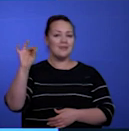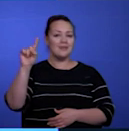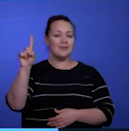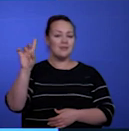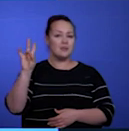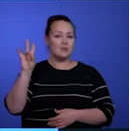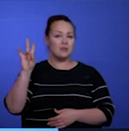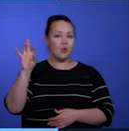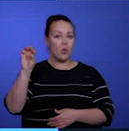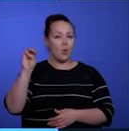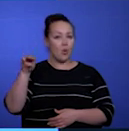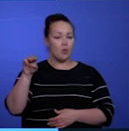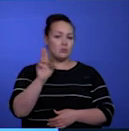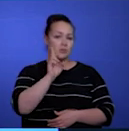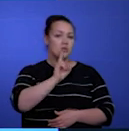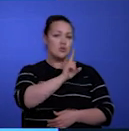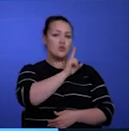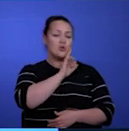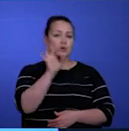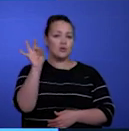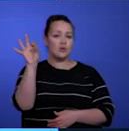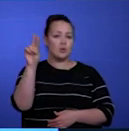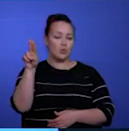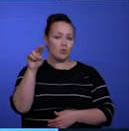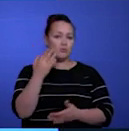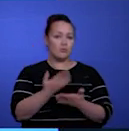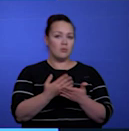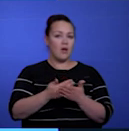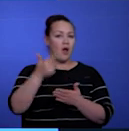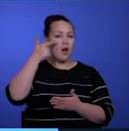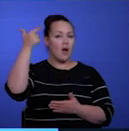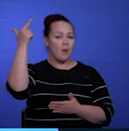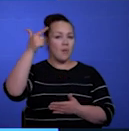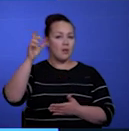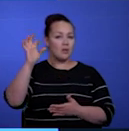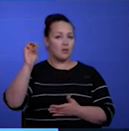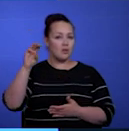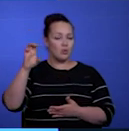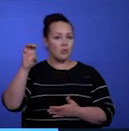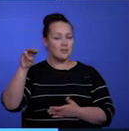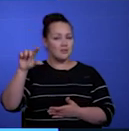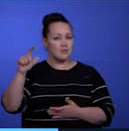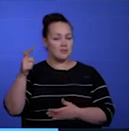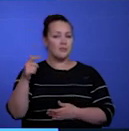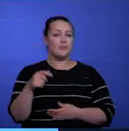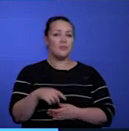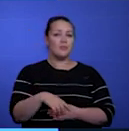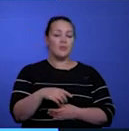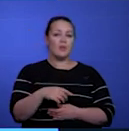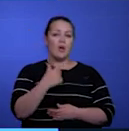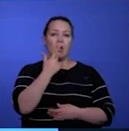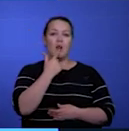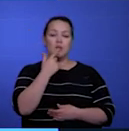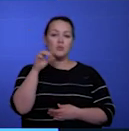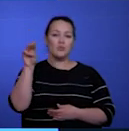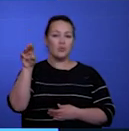к женскому роду например грамотность кривизна красно то